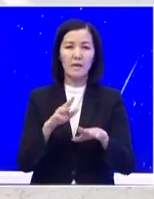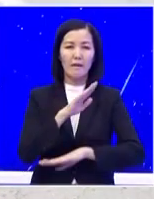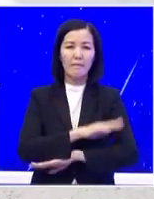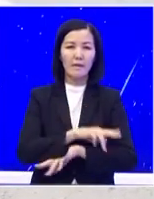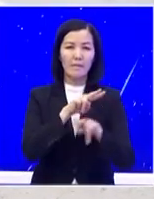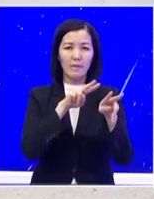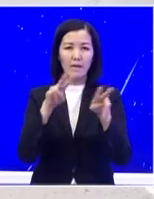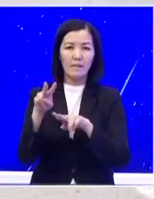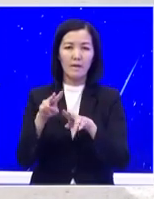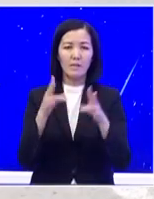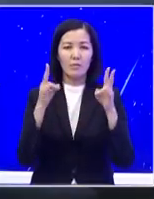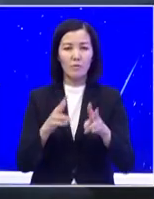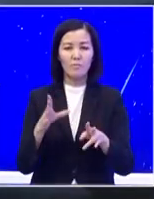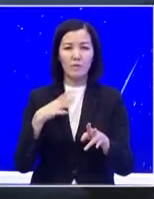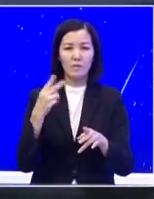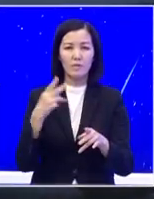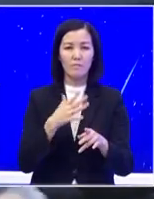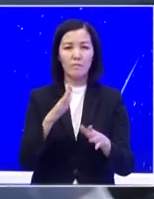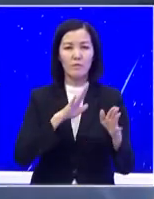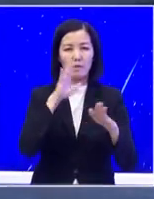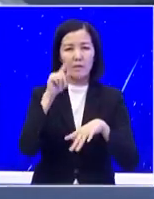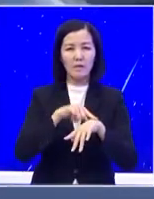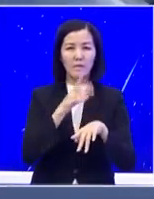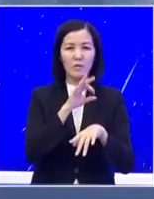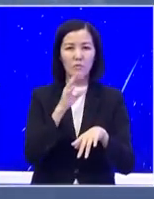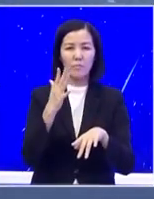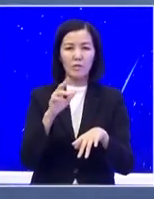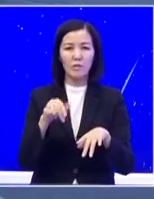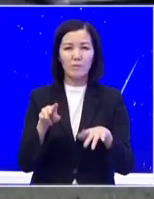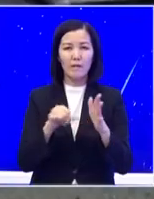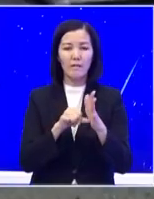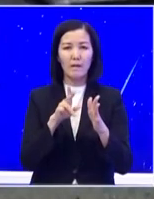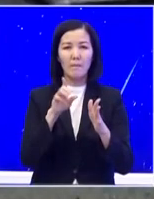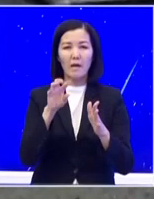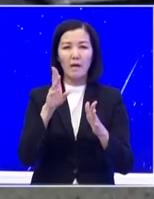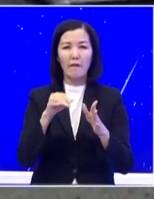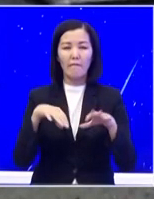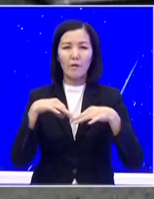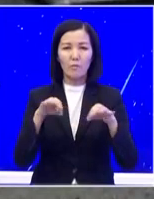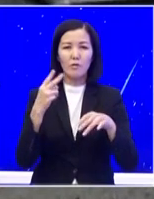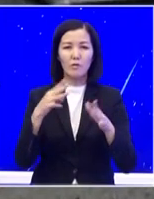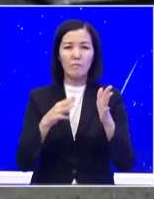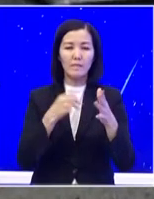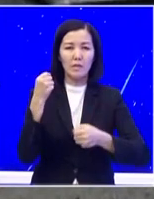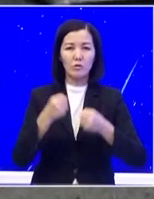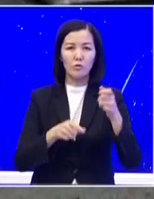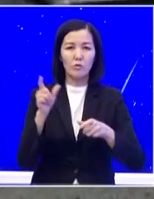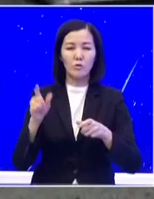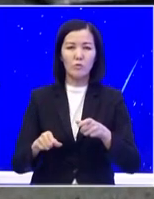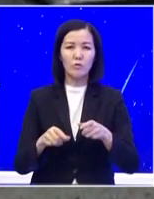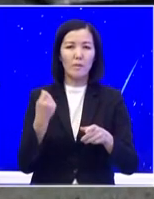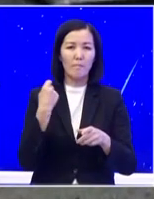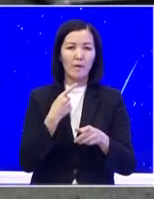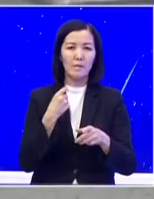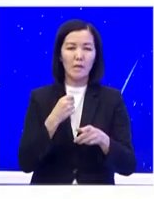Өлім жағдайы да тіркелді. 25 мамыр таңғы сағат 05:26-да BMW маркалы көліктің 28 жастағы жүргізушісі мас